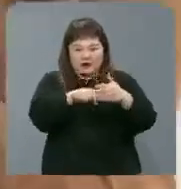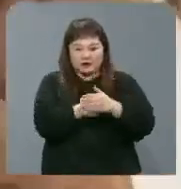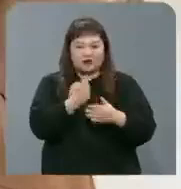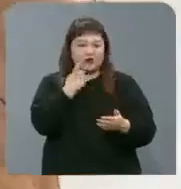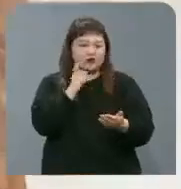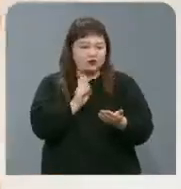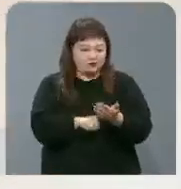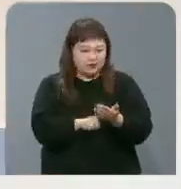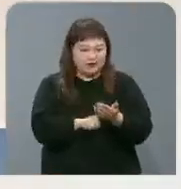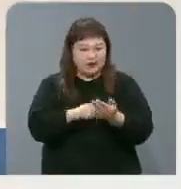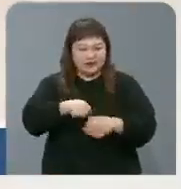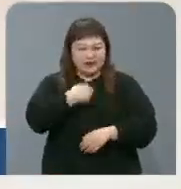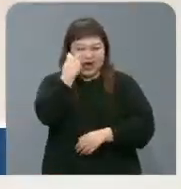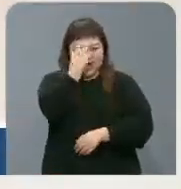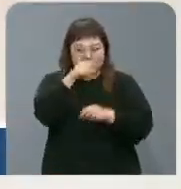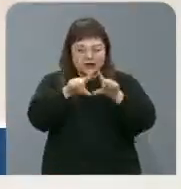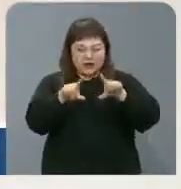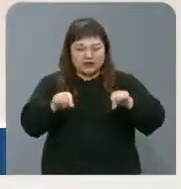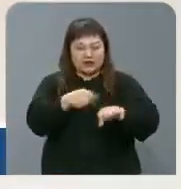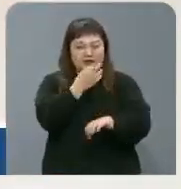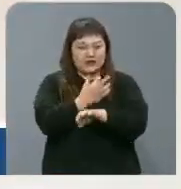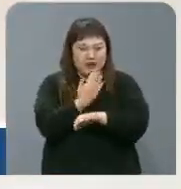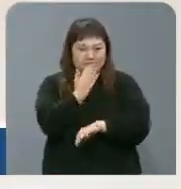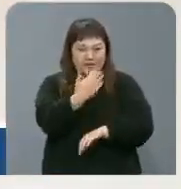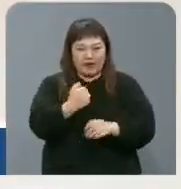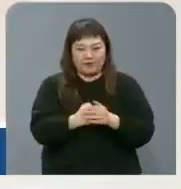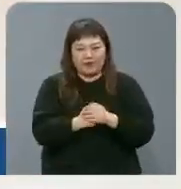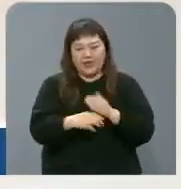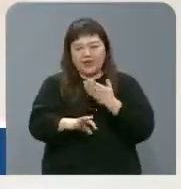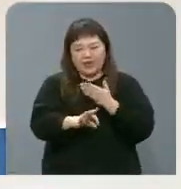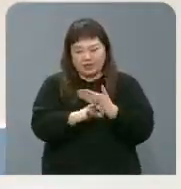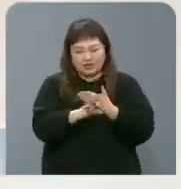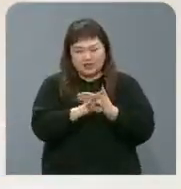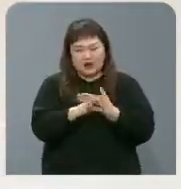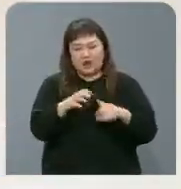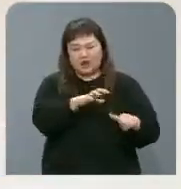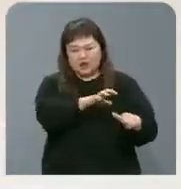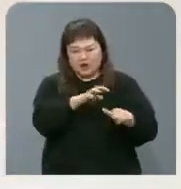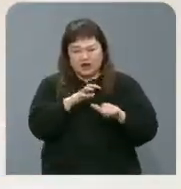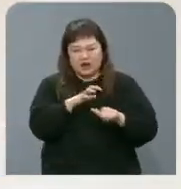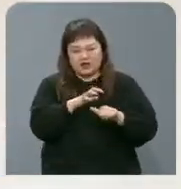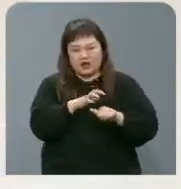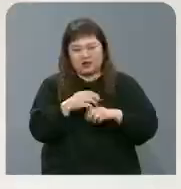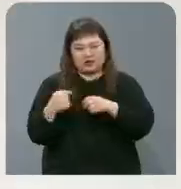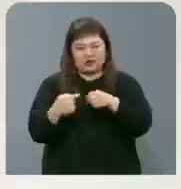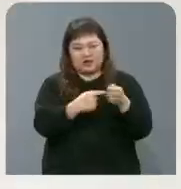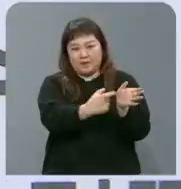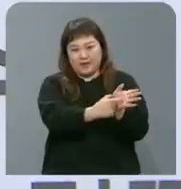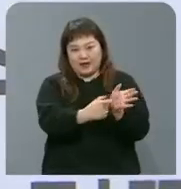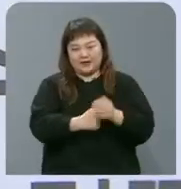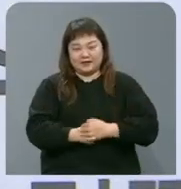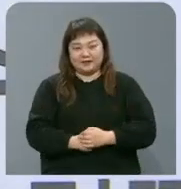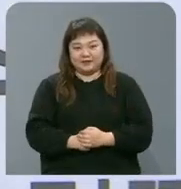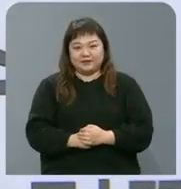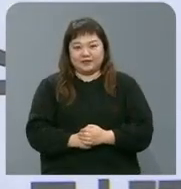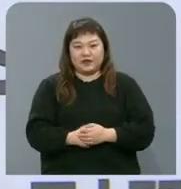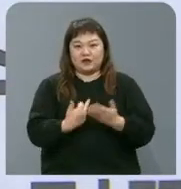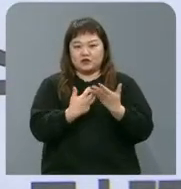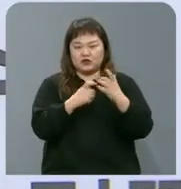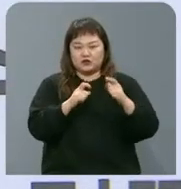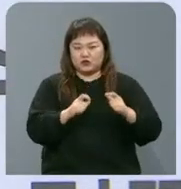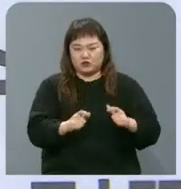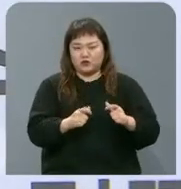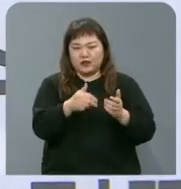잡아 봉사 키트를 살 수 있게 되는데요 보드 옵션으로 많이 이용해 달라 는 문구가 적혀있습니다 제주도